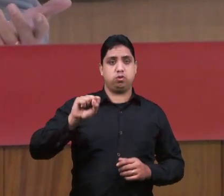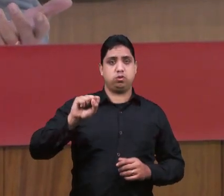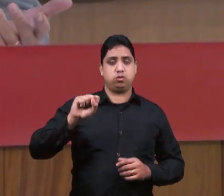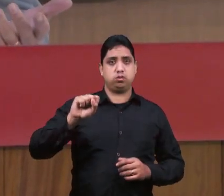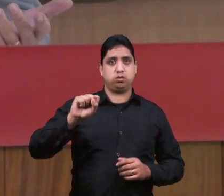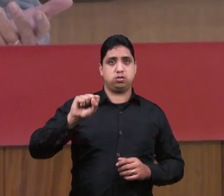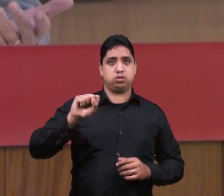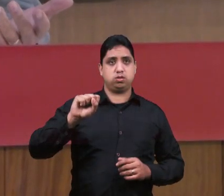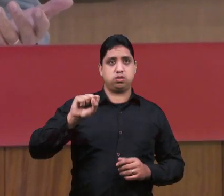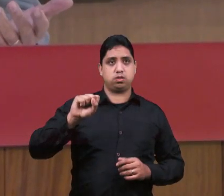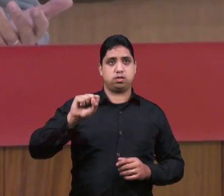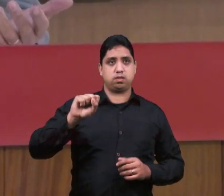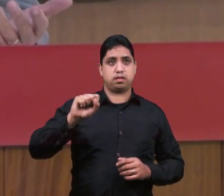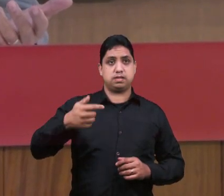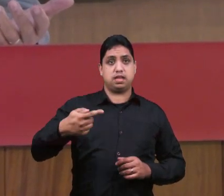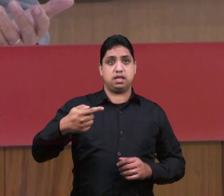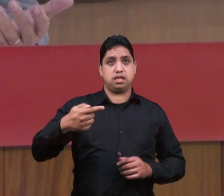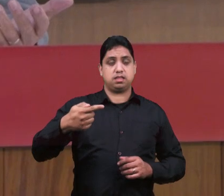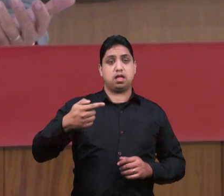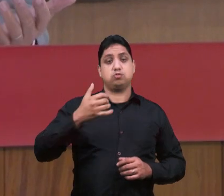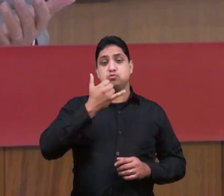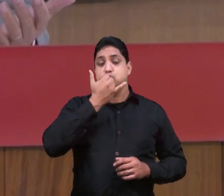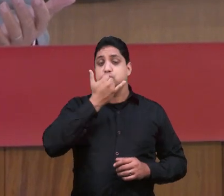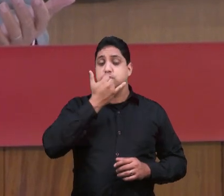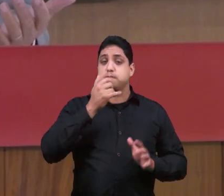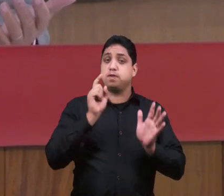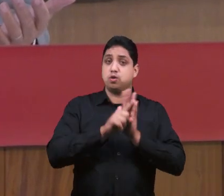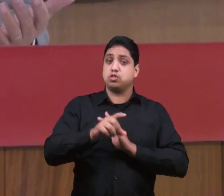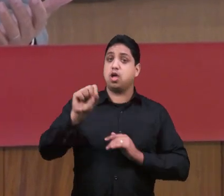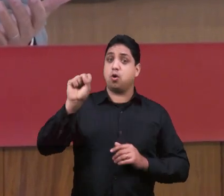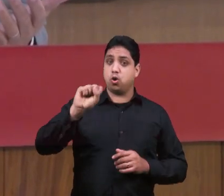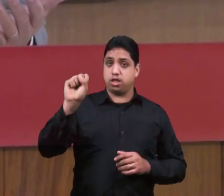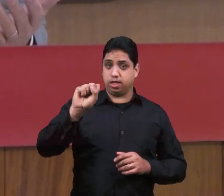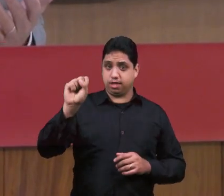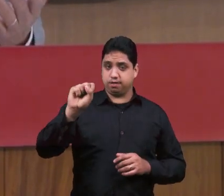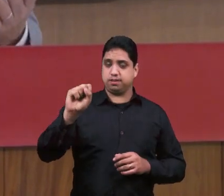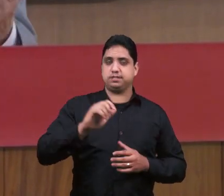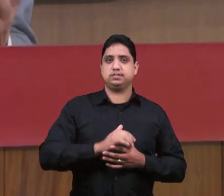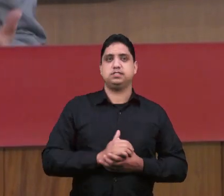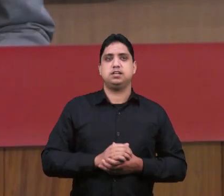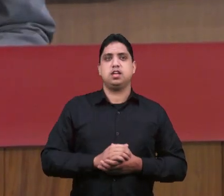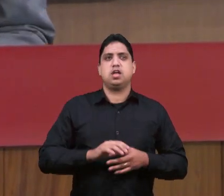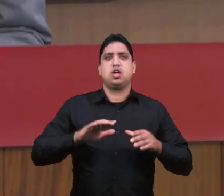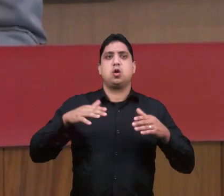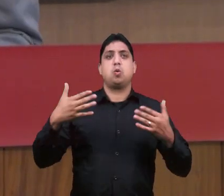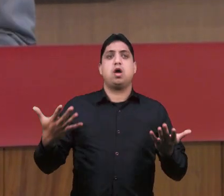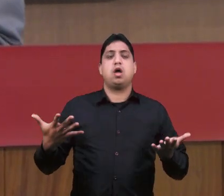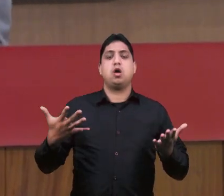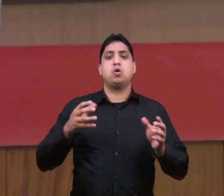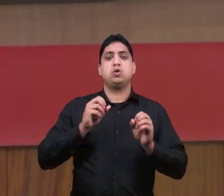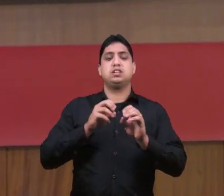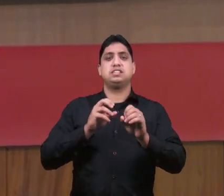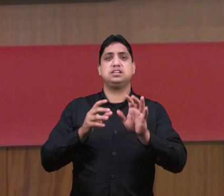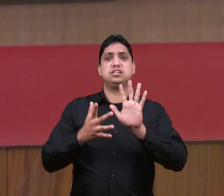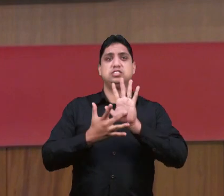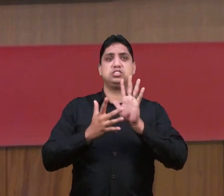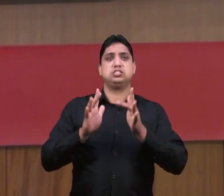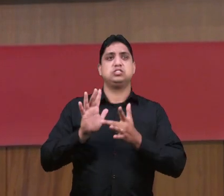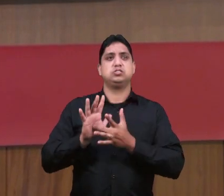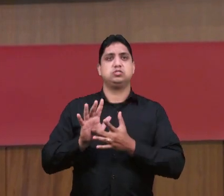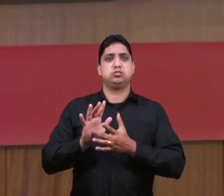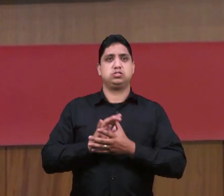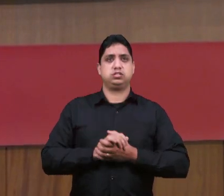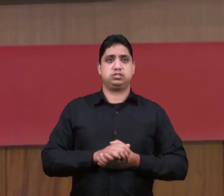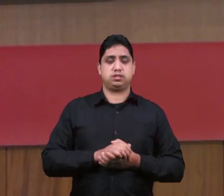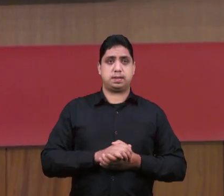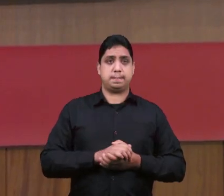7, le texte ici, je veux dire la question 8. Quel a été l'enseignement de